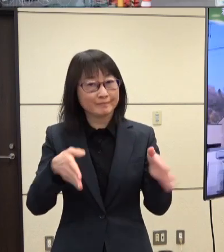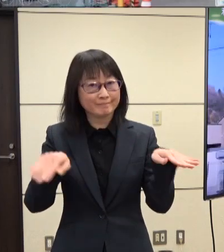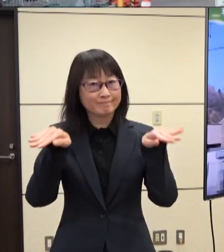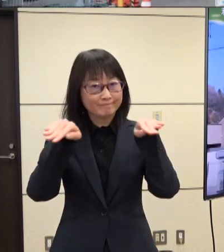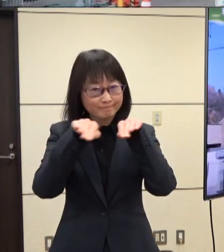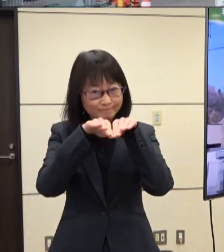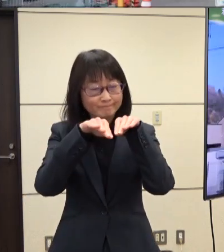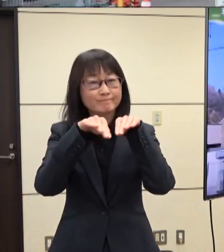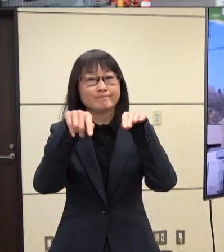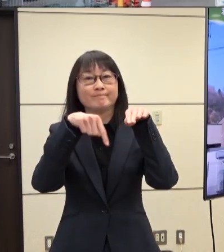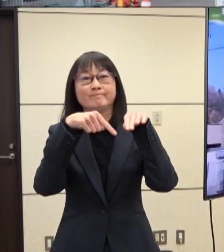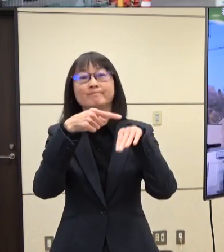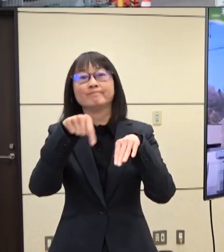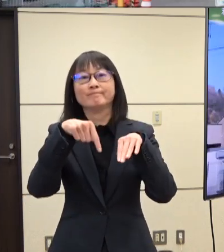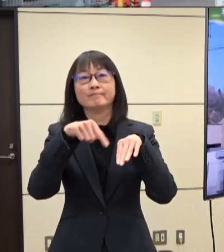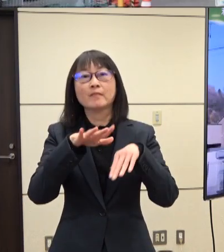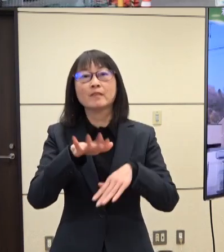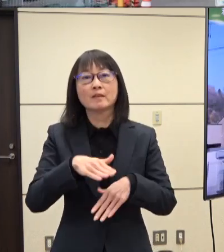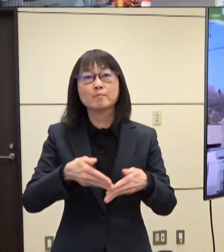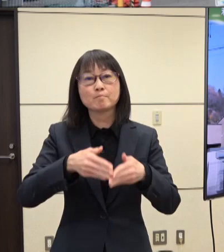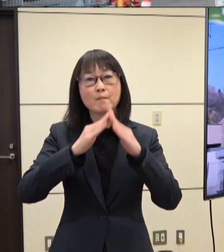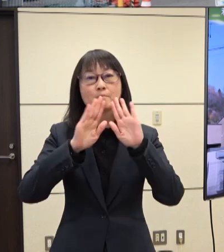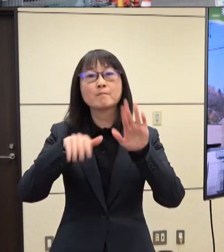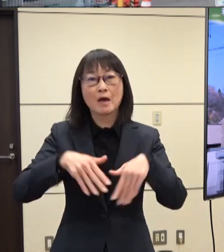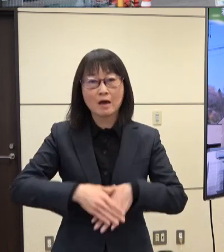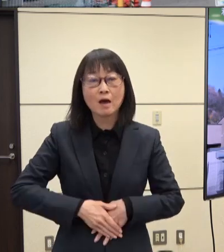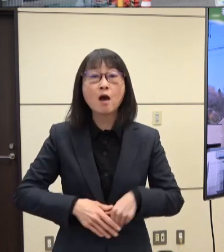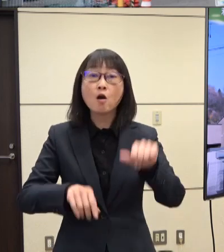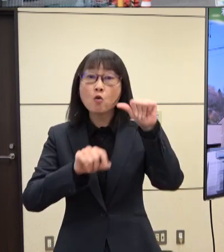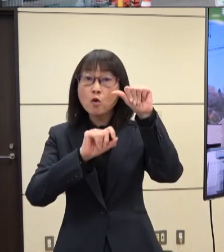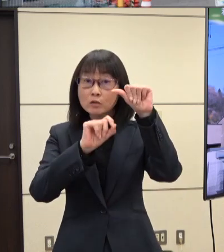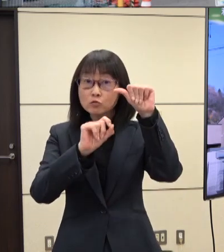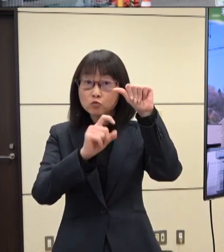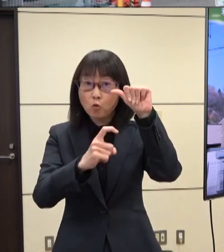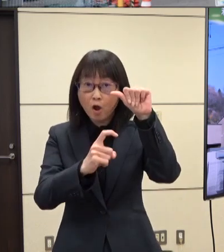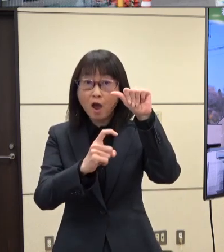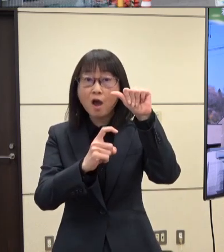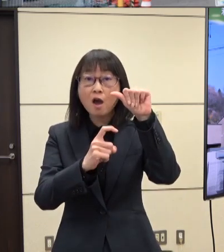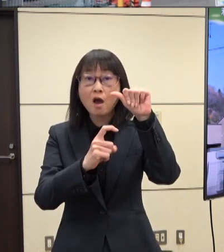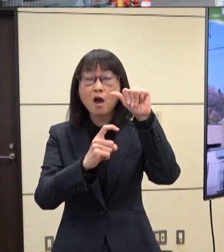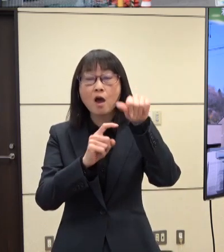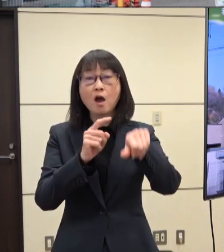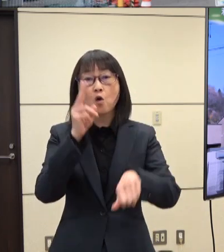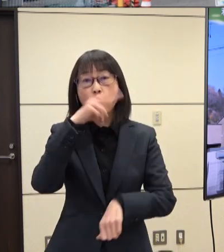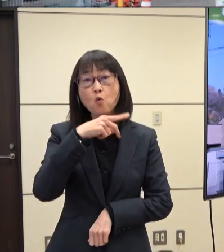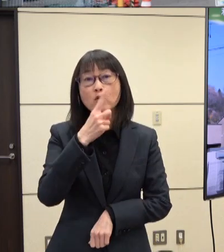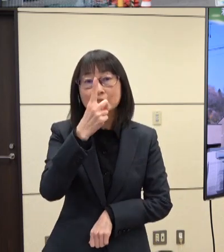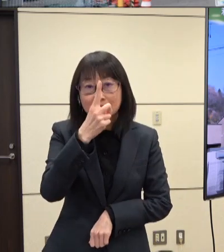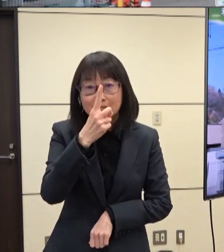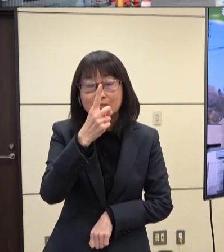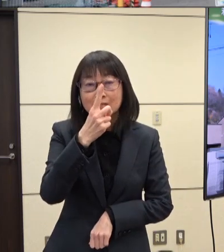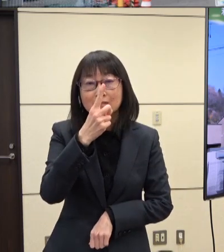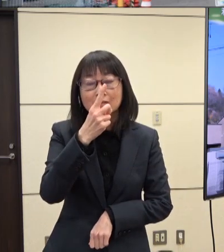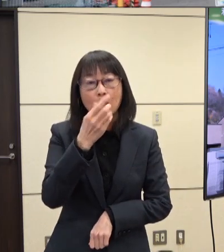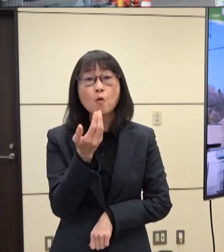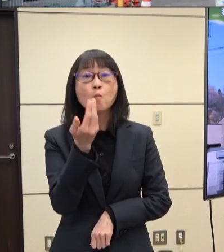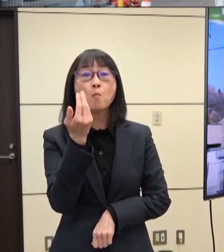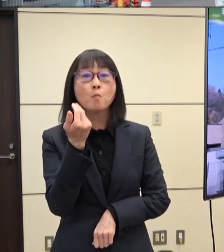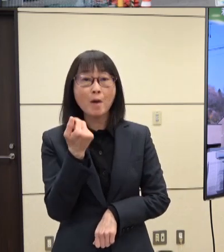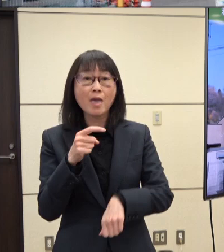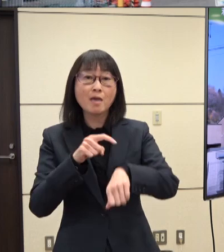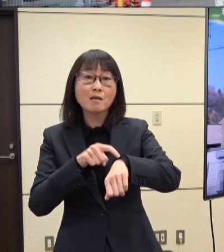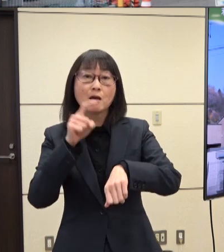で、供用開始は5月の10日、午後1時ということで、その日の10時から、落成式